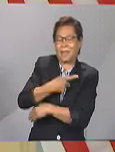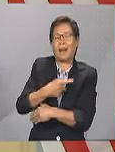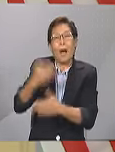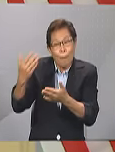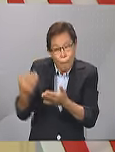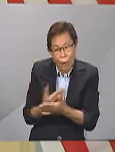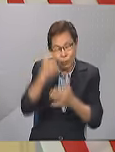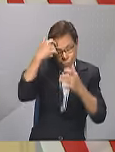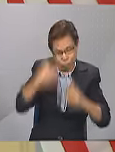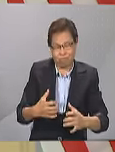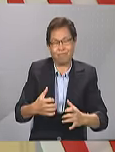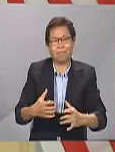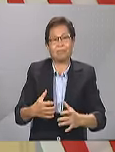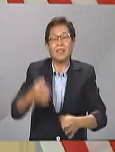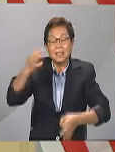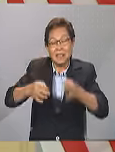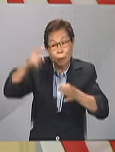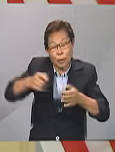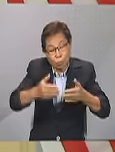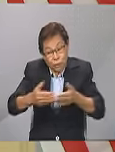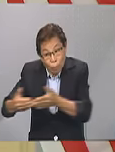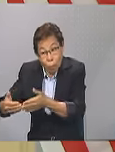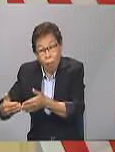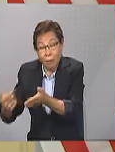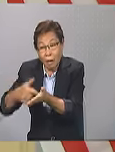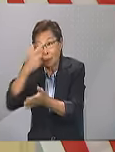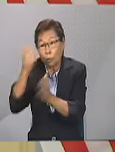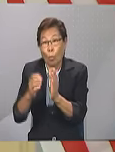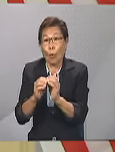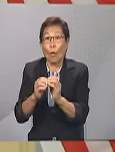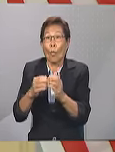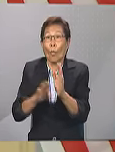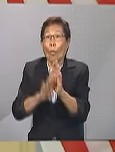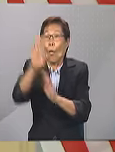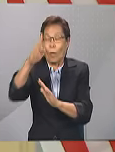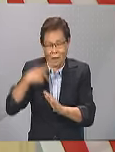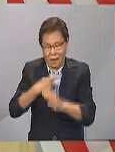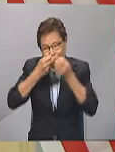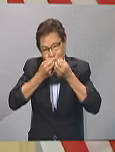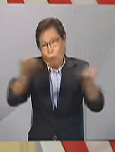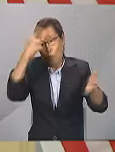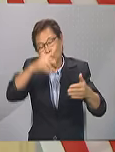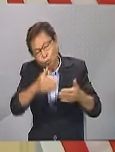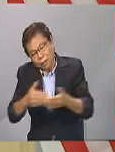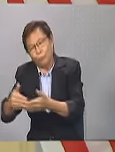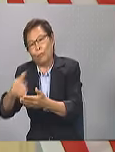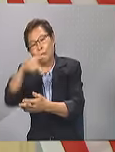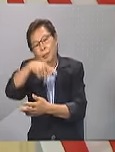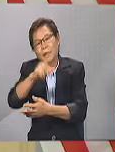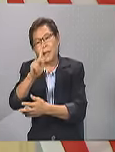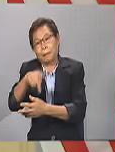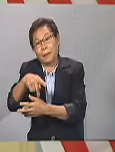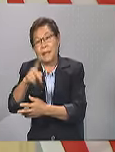kita membuat satu keputusan jika perlu disambung lagi karena ada kenaikan kita kita akan umumkan untuk sambungan Nah makanya